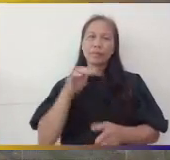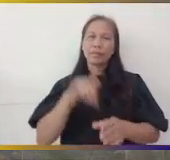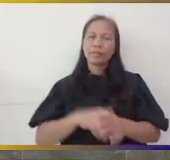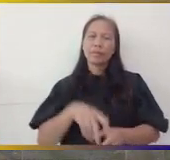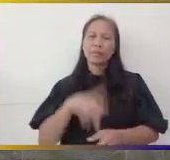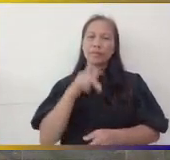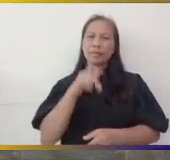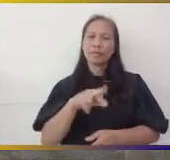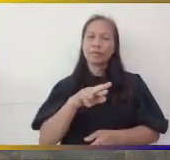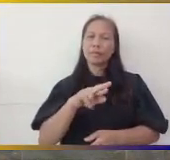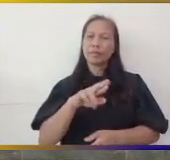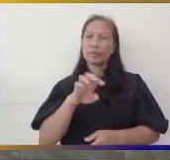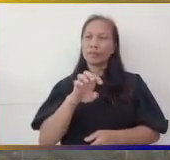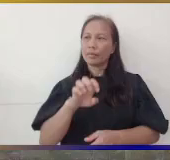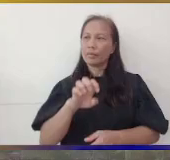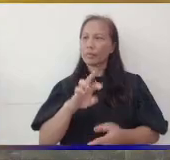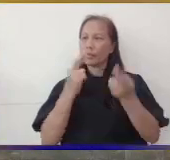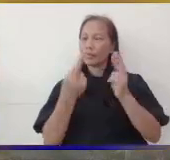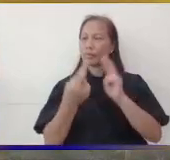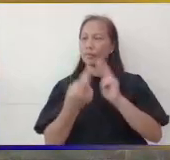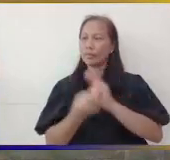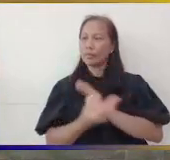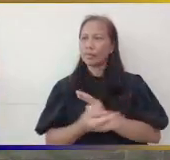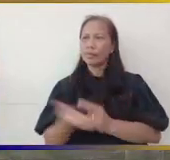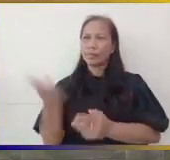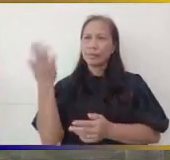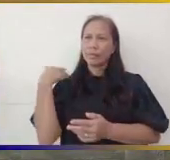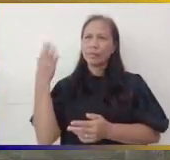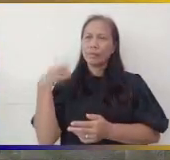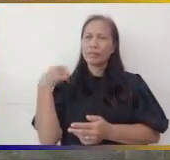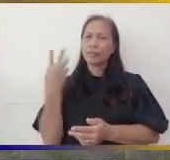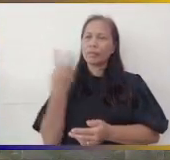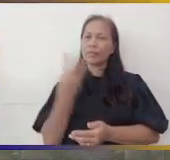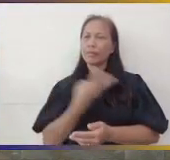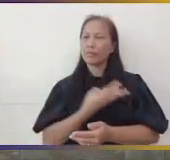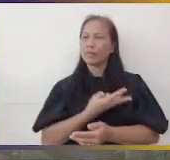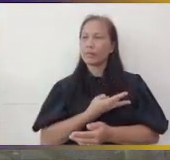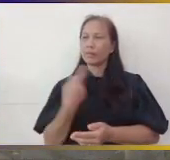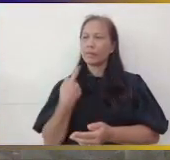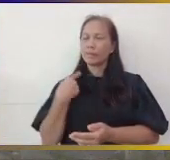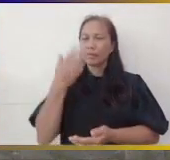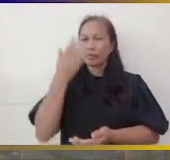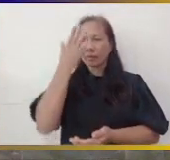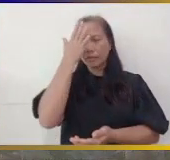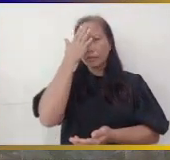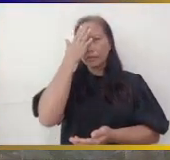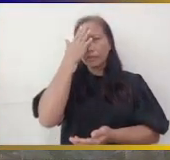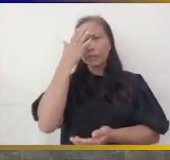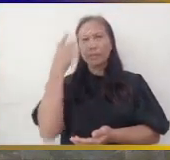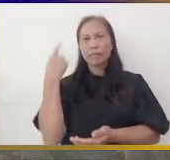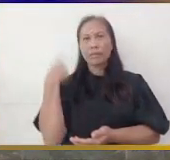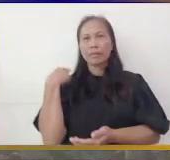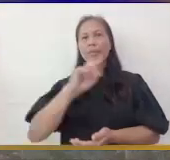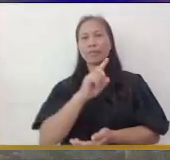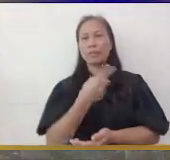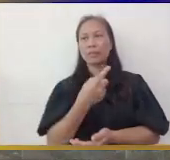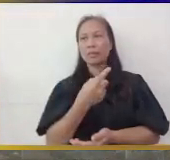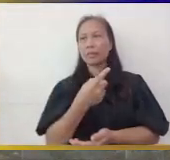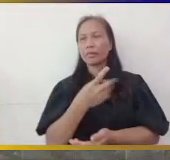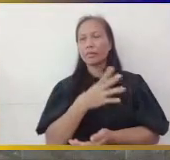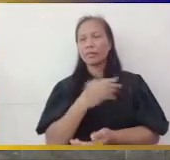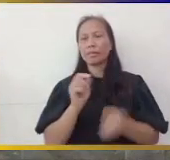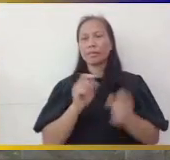see So bago po yung mga Kinikilala pang reformers meron ng nauna o po sila po talaga yung mga nakapagsimula